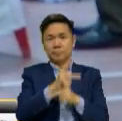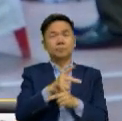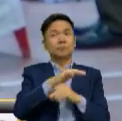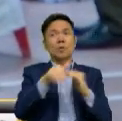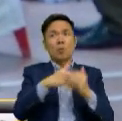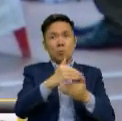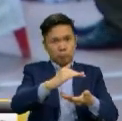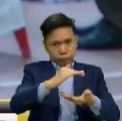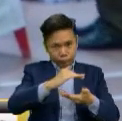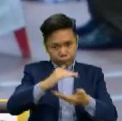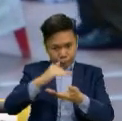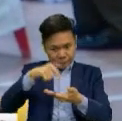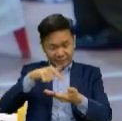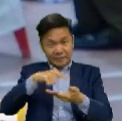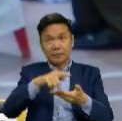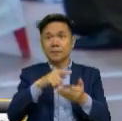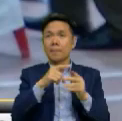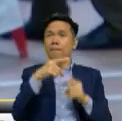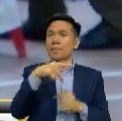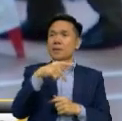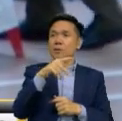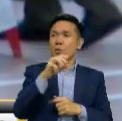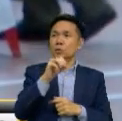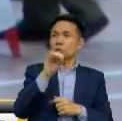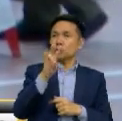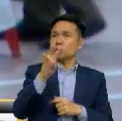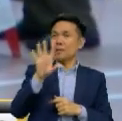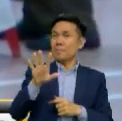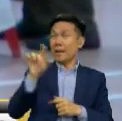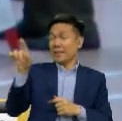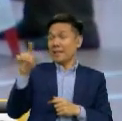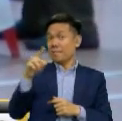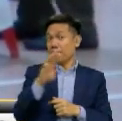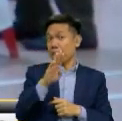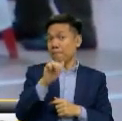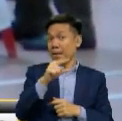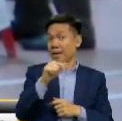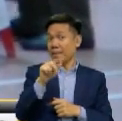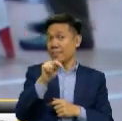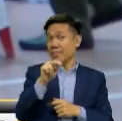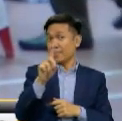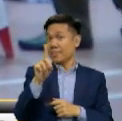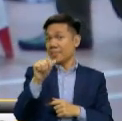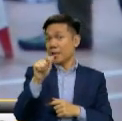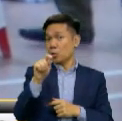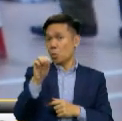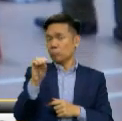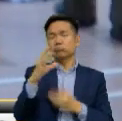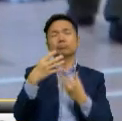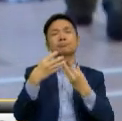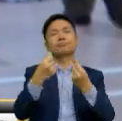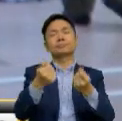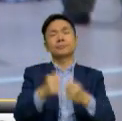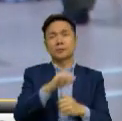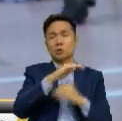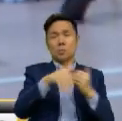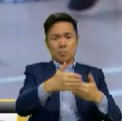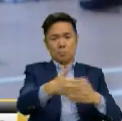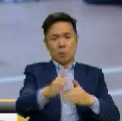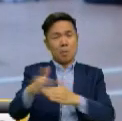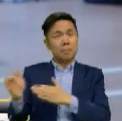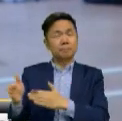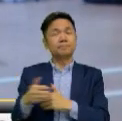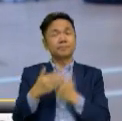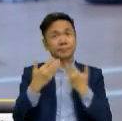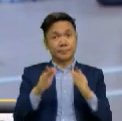penyebaran undi bagi p075 berjalan dengan lancar untuk malu juga ke semua petiundi